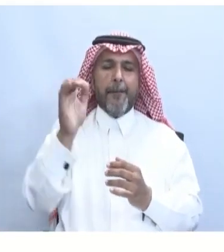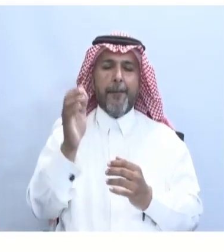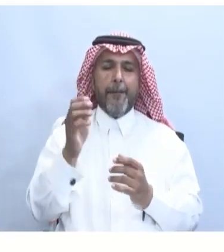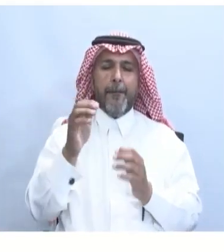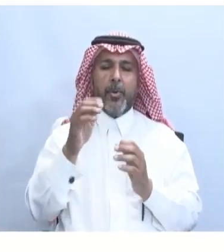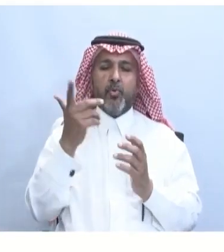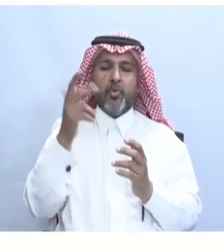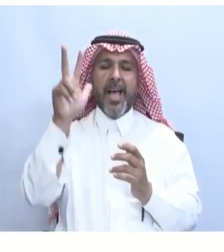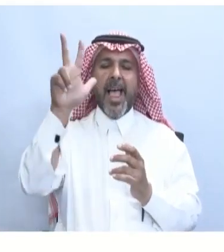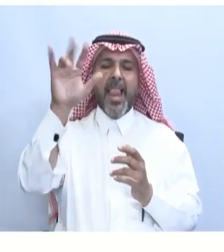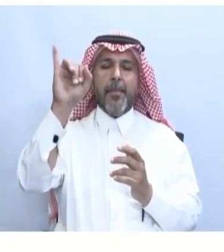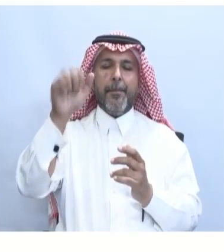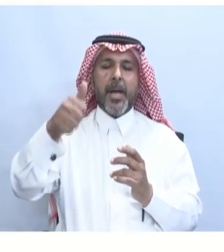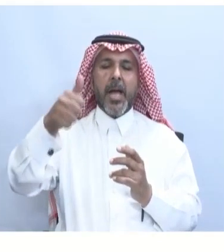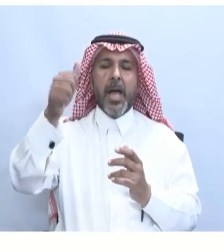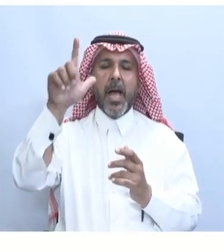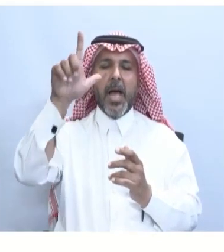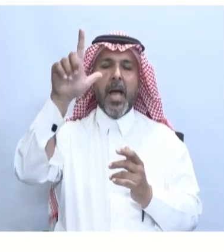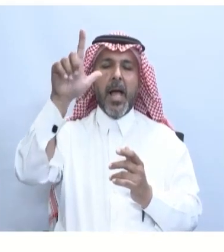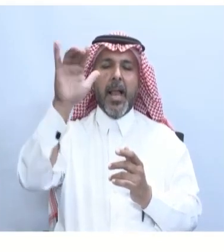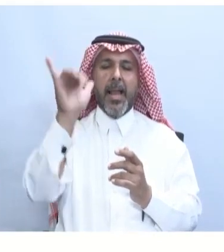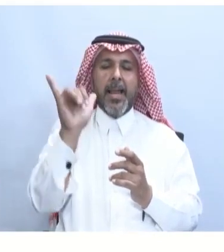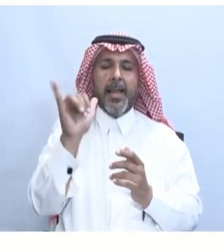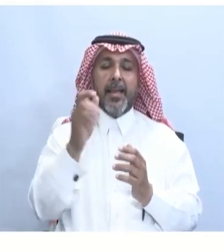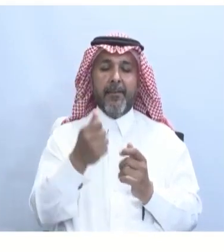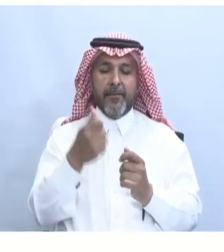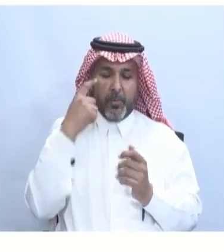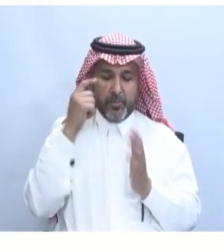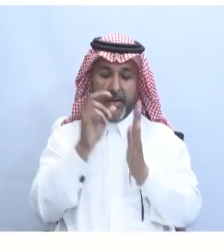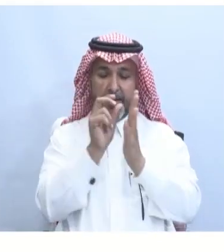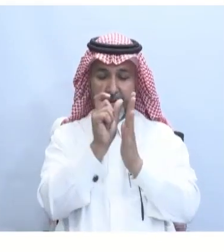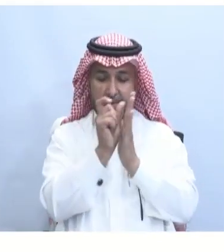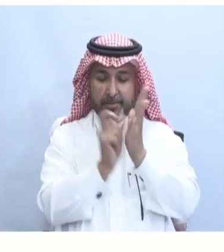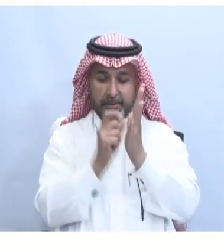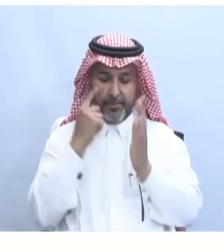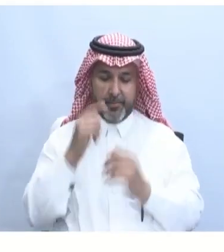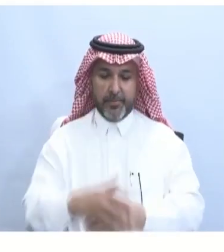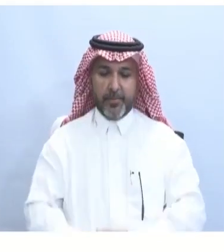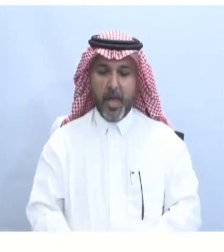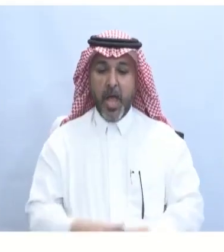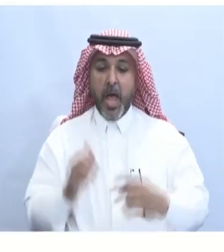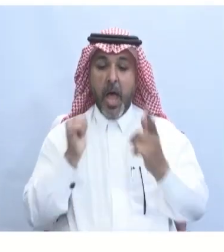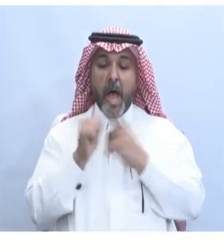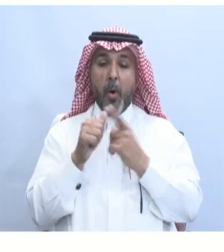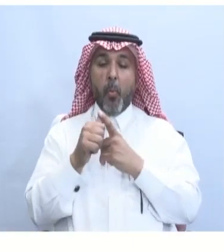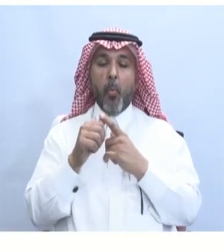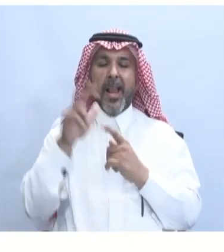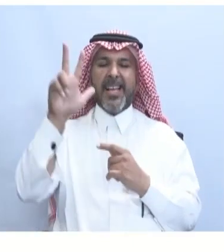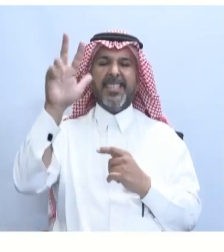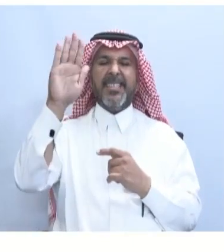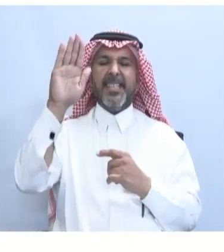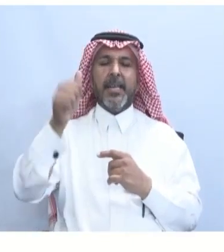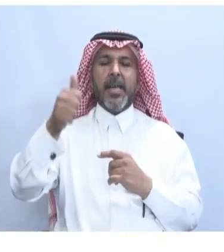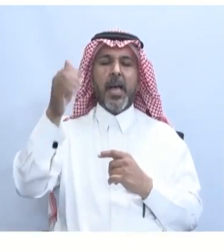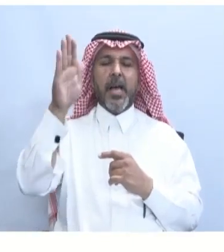كون وجود هذه الانظمه مثل الشورى والبيع وهذه من المبادئ الاسلاميه